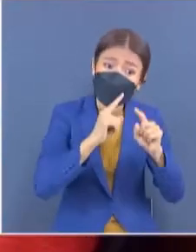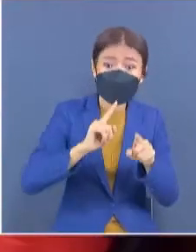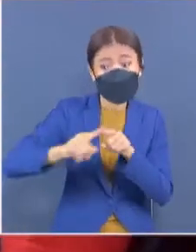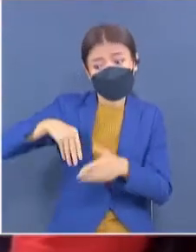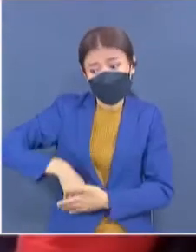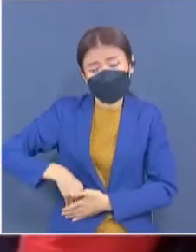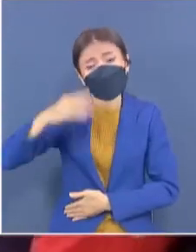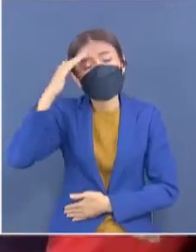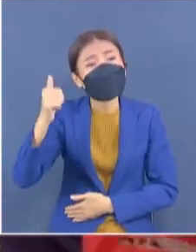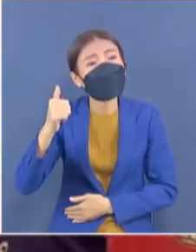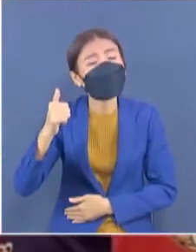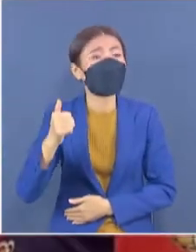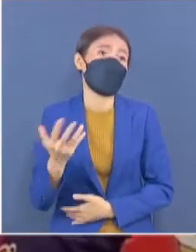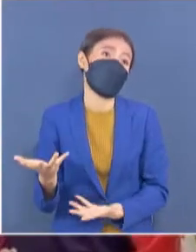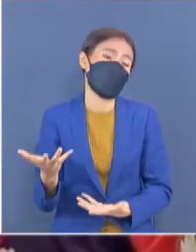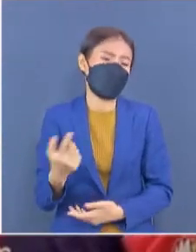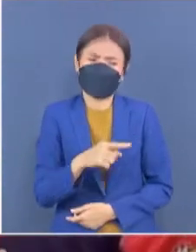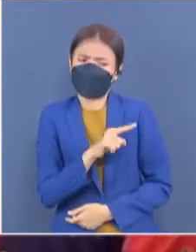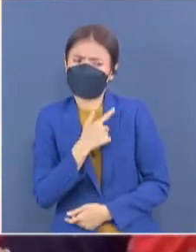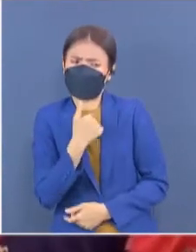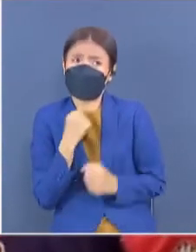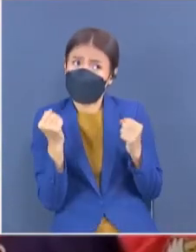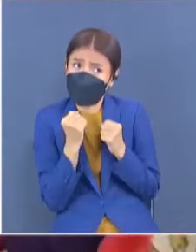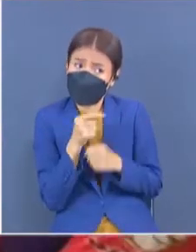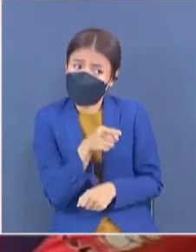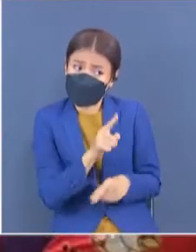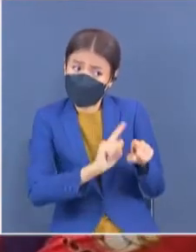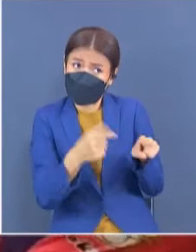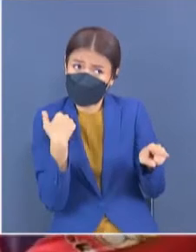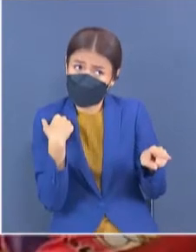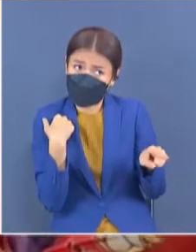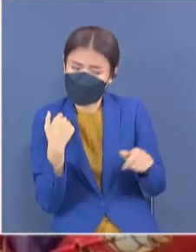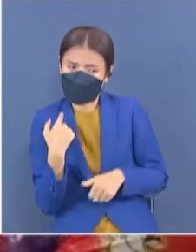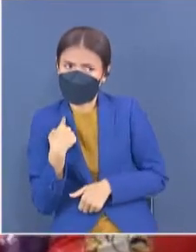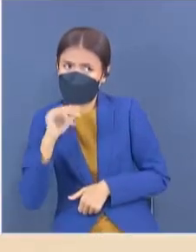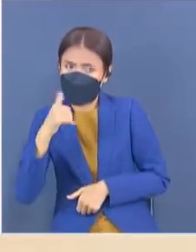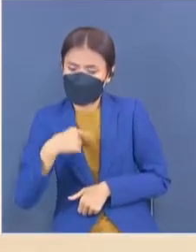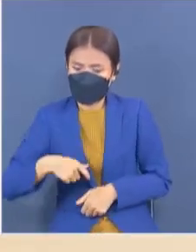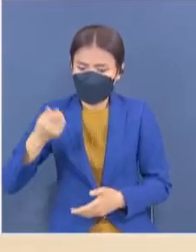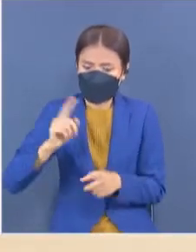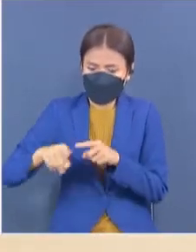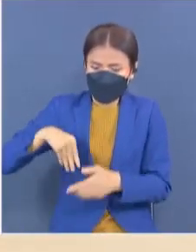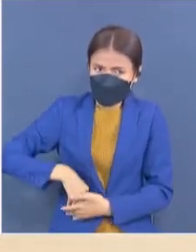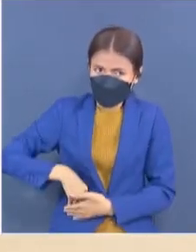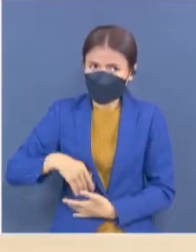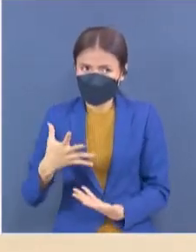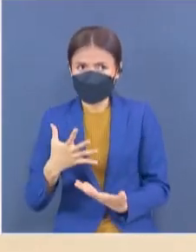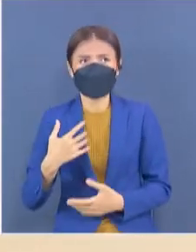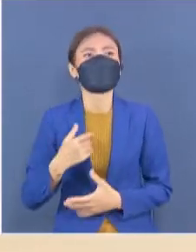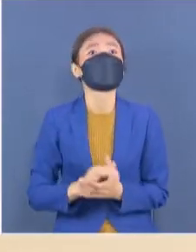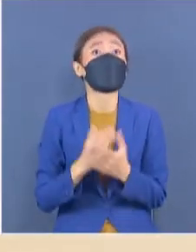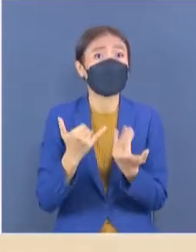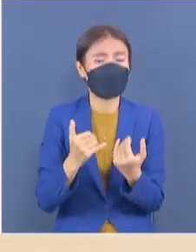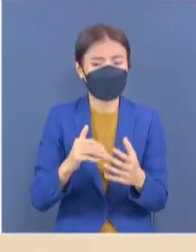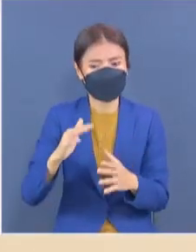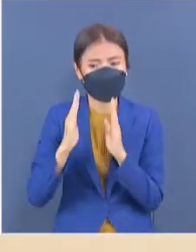แต่กลัวไงอีกฝ่ายหนึ่งกลัวว่าจะมีอาวุธเหมือนกันหรือเปล่า อ๋อ นะฮะนี่แหละก็เลยเกิดเหตุแบบนี้ขึ้นนะครับมีการเข้ามามอบตัวแล้ว 7-8